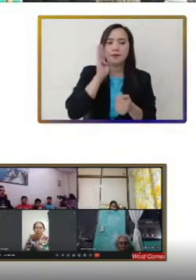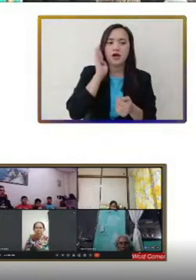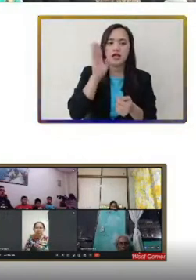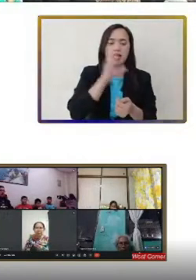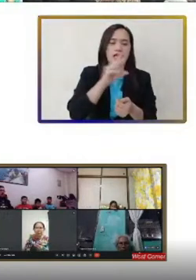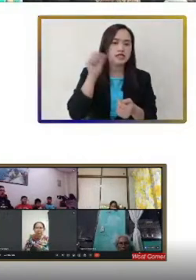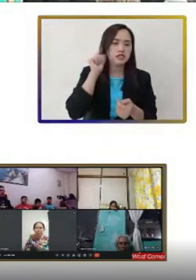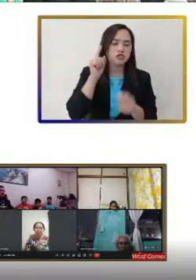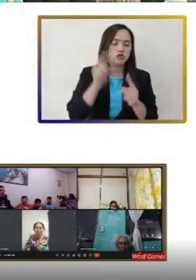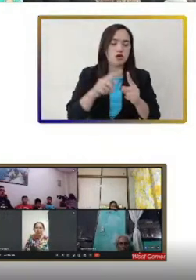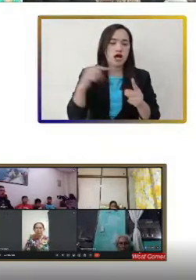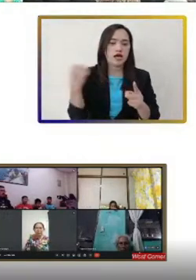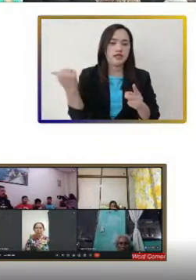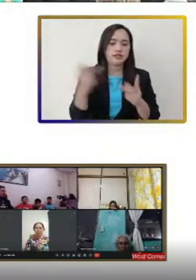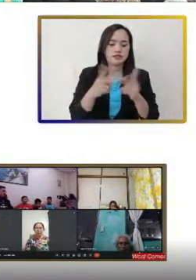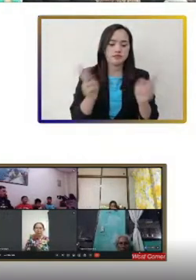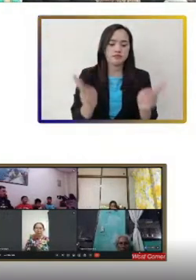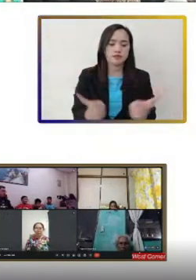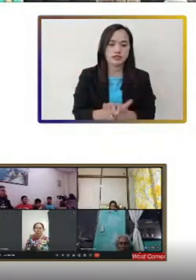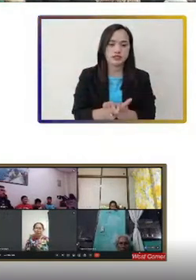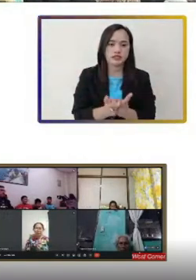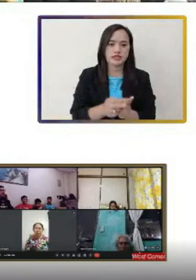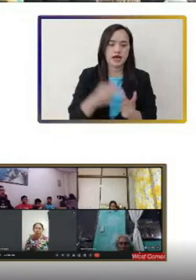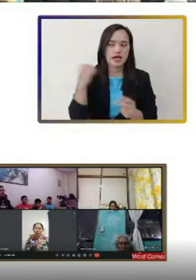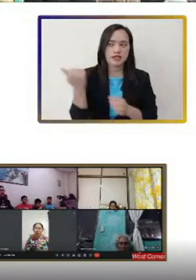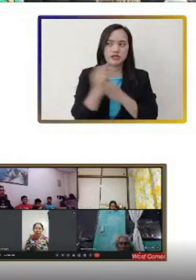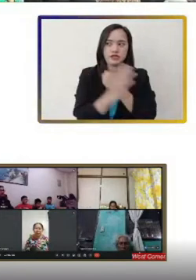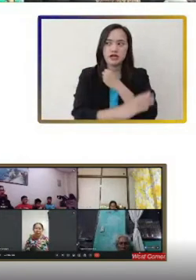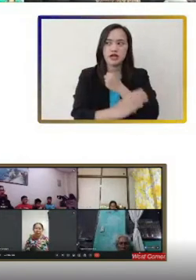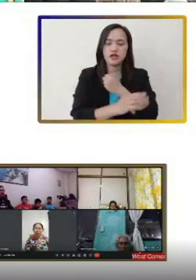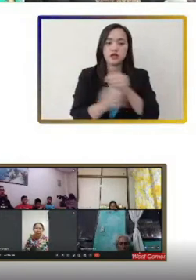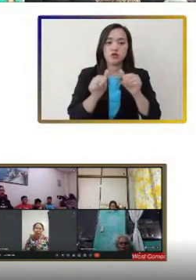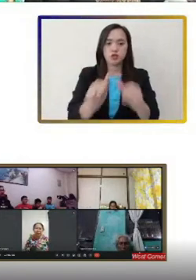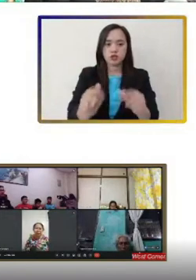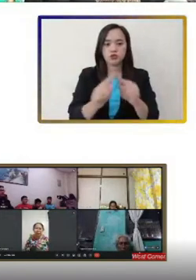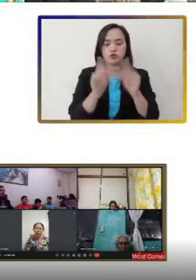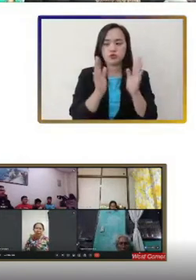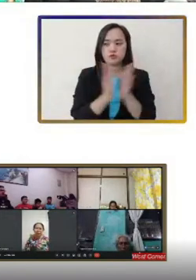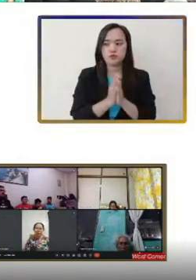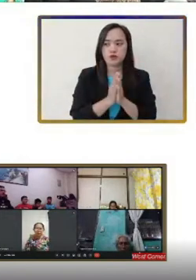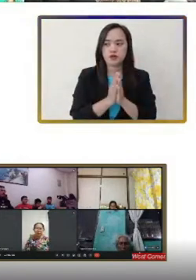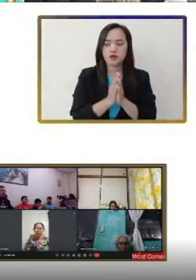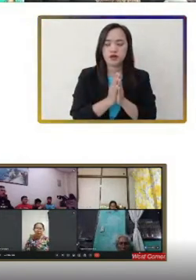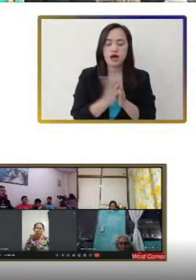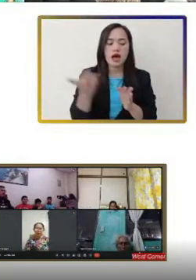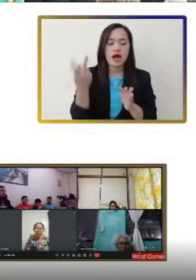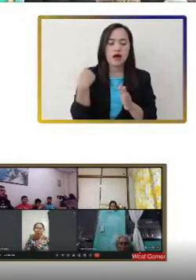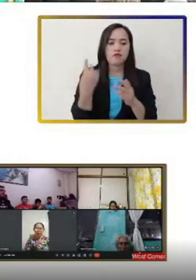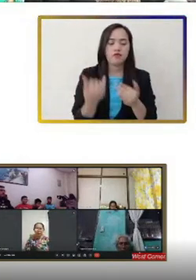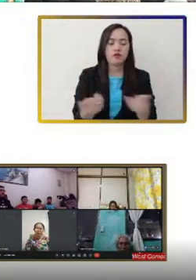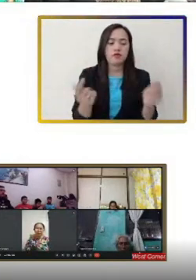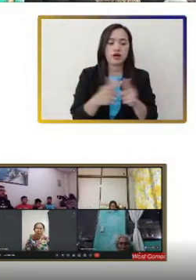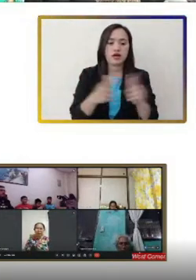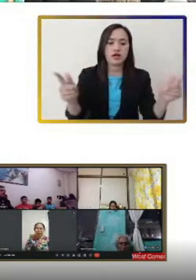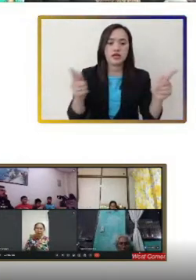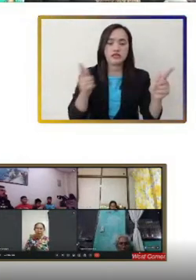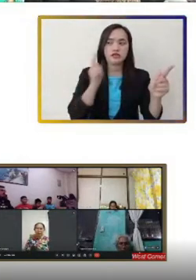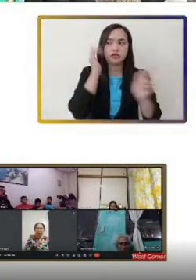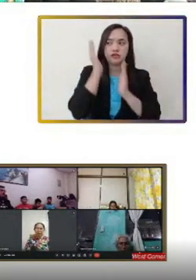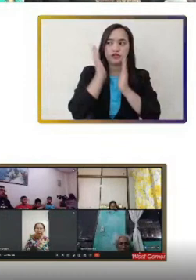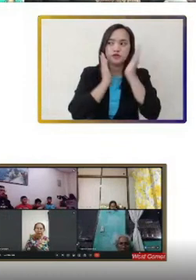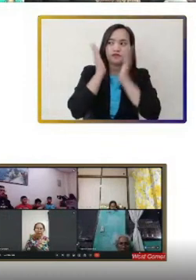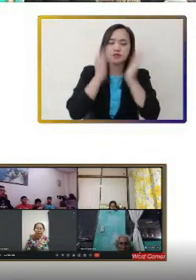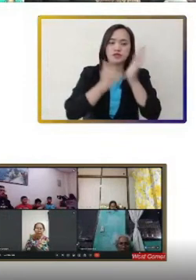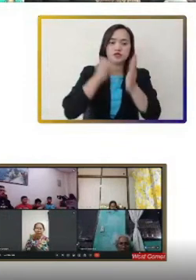bansa. Okay? And paralangin nyo, alam nyo mga kapatid, we had a great service this morning. Amen. Hope